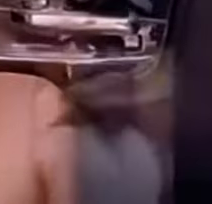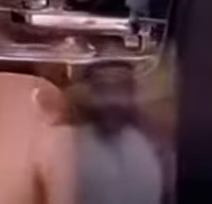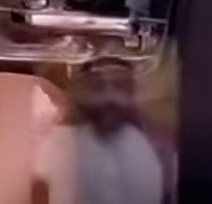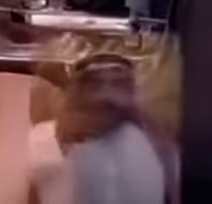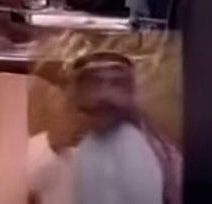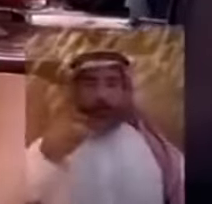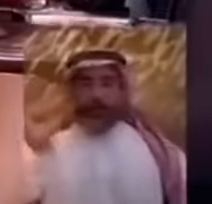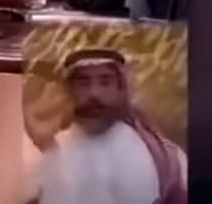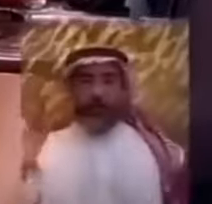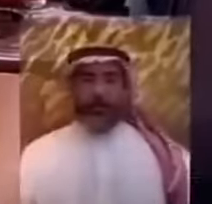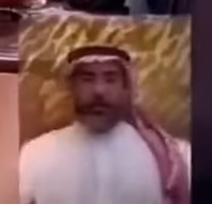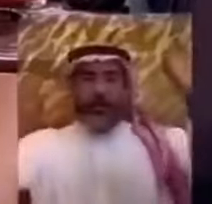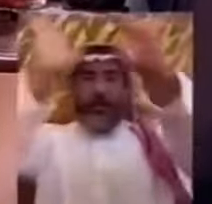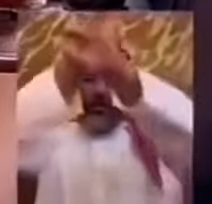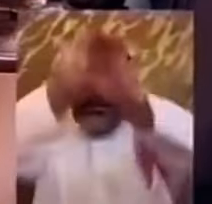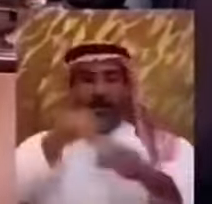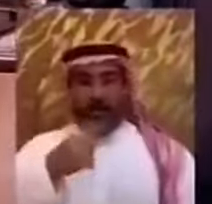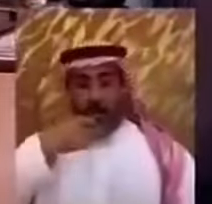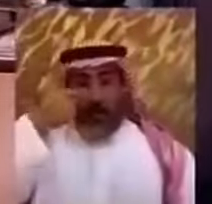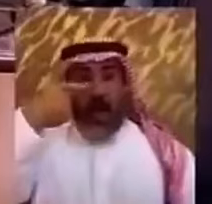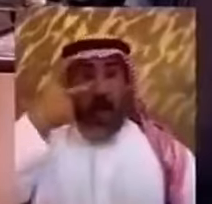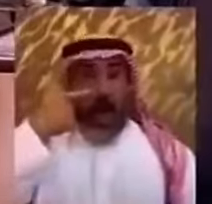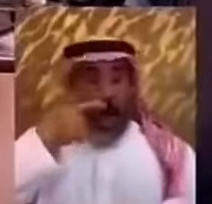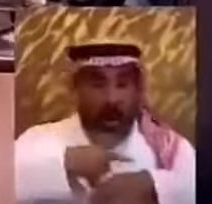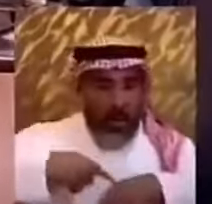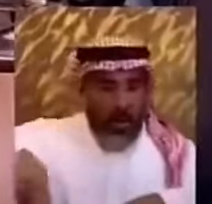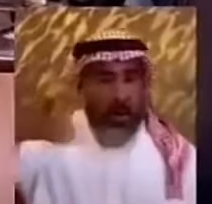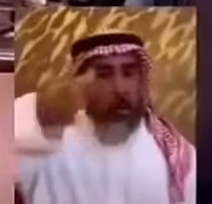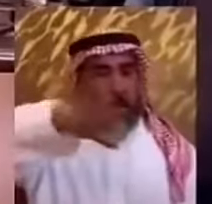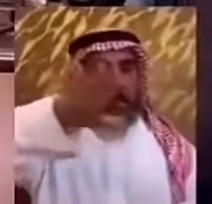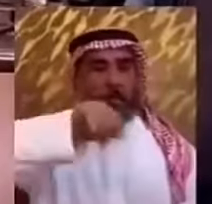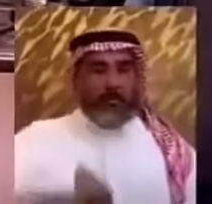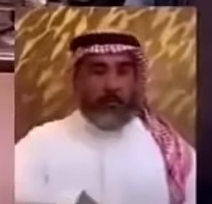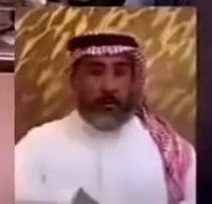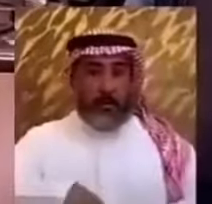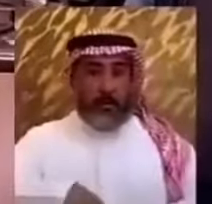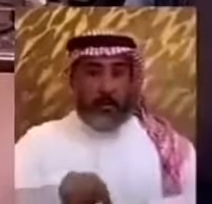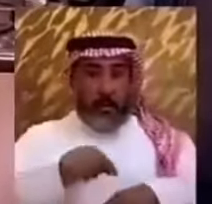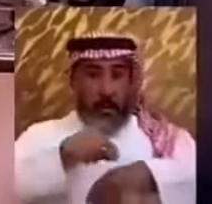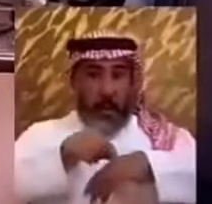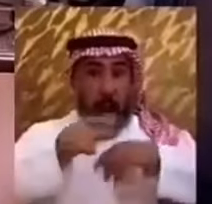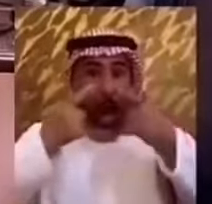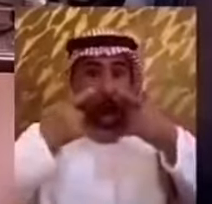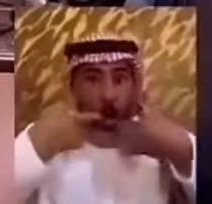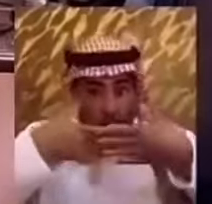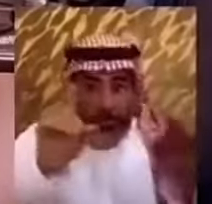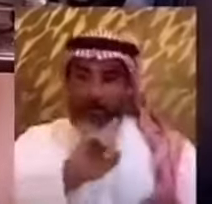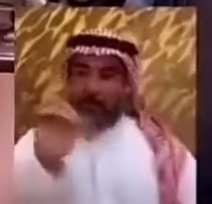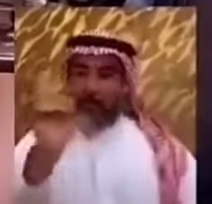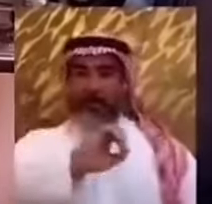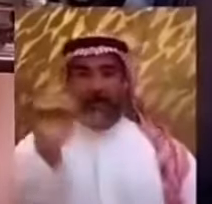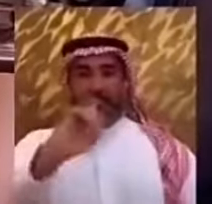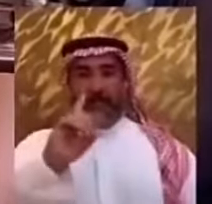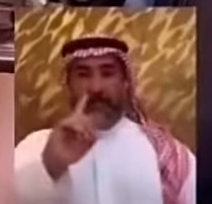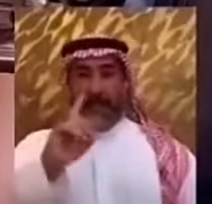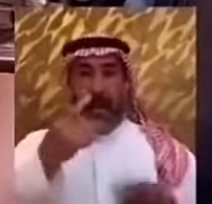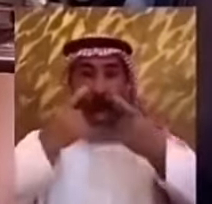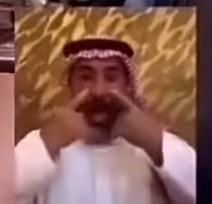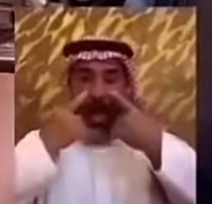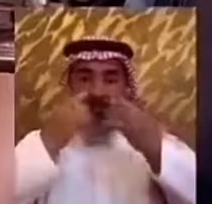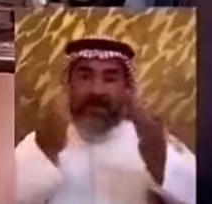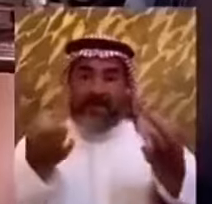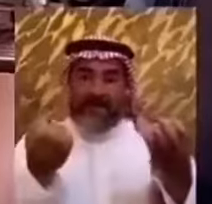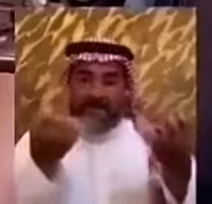كل منا سيموت، لكن ليس الكل سيعيش. فالعيش فن لا